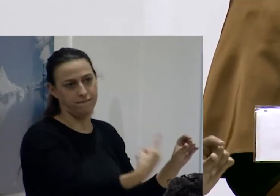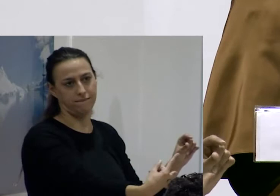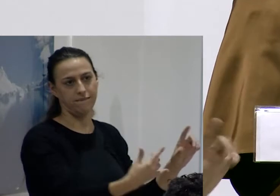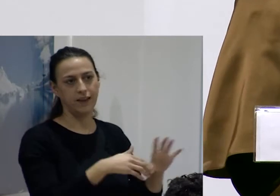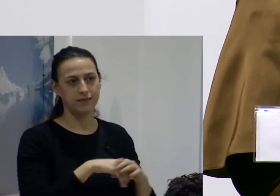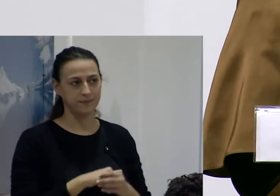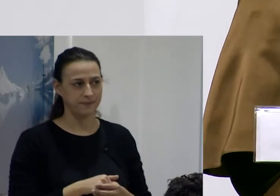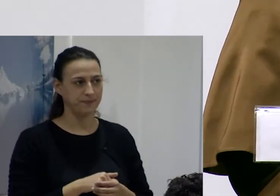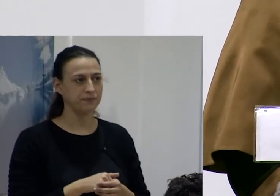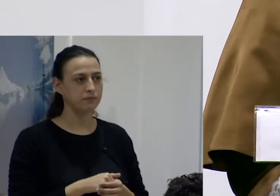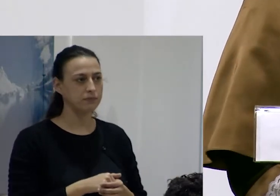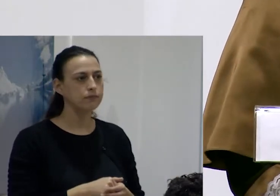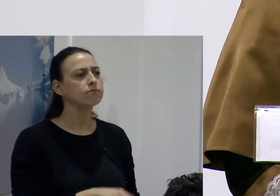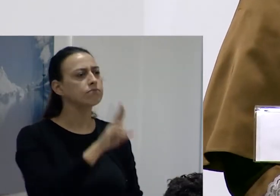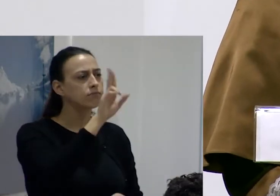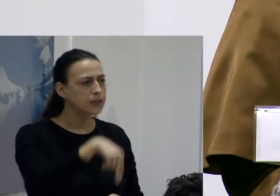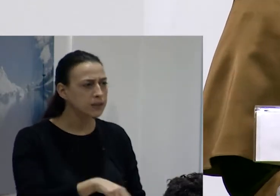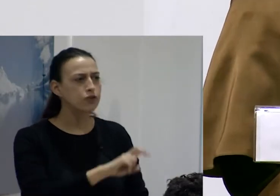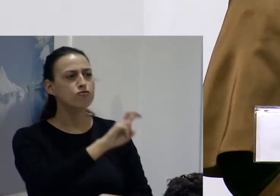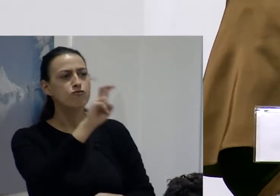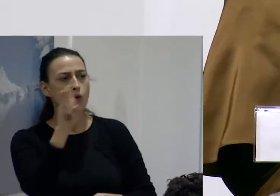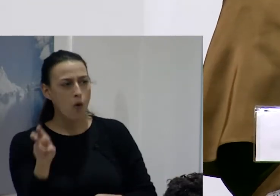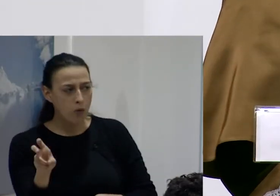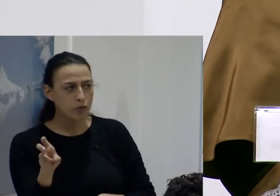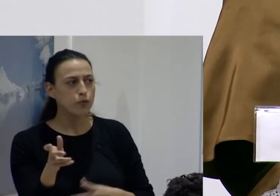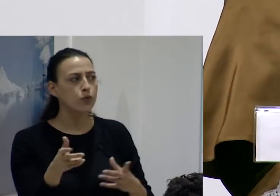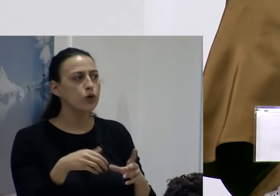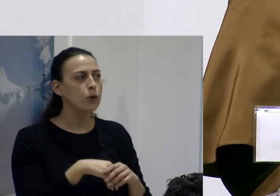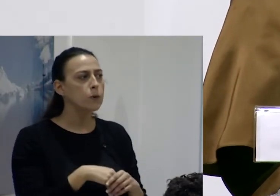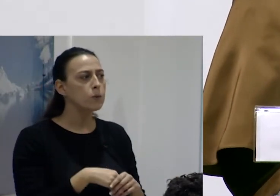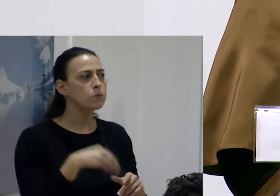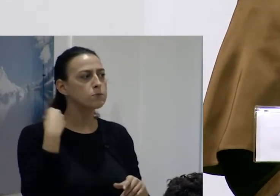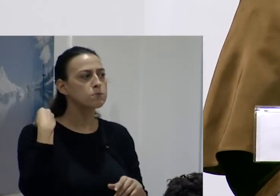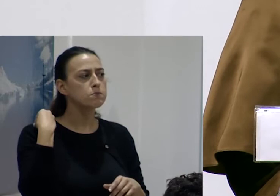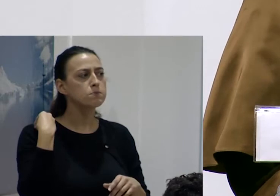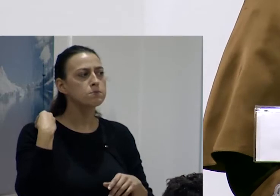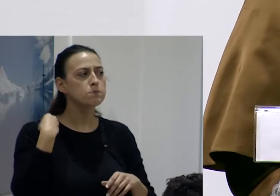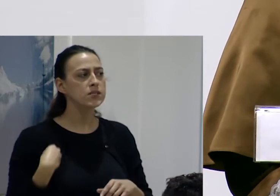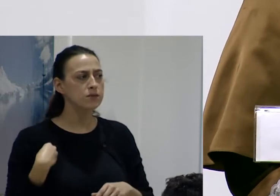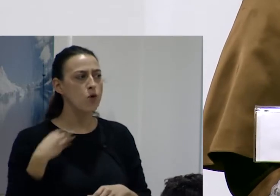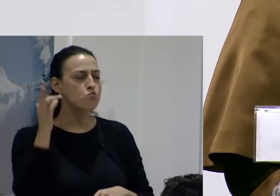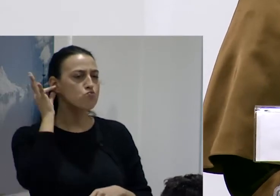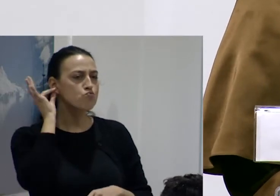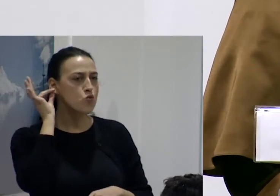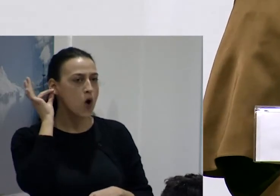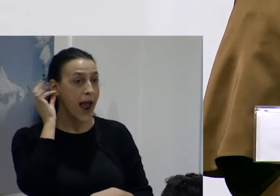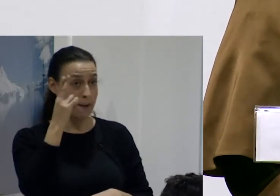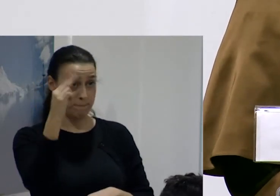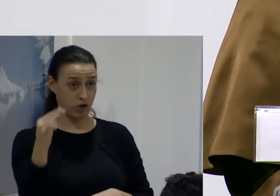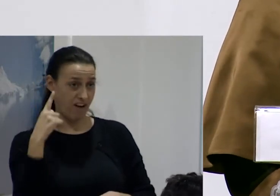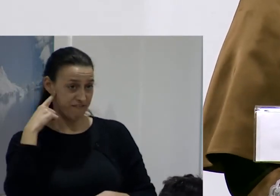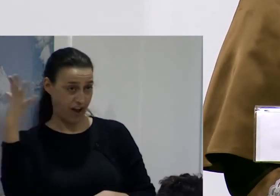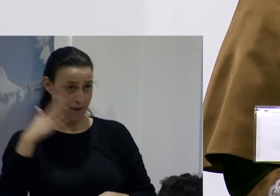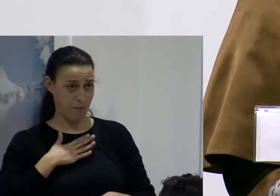fins la troballa, el descobriment d'Anna Eva Bergman, una pintora